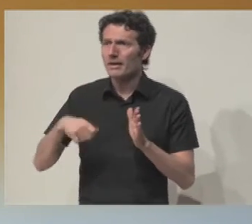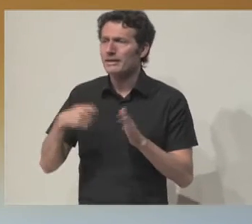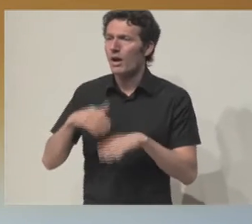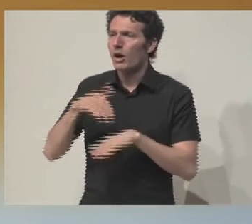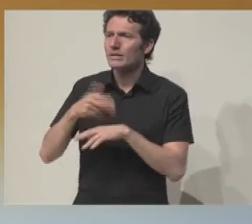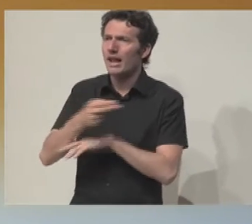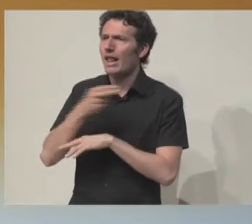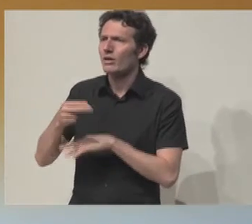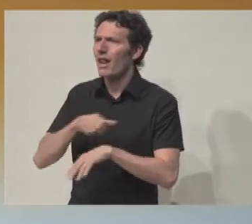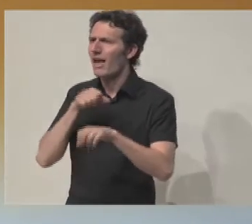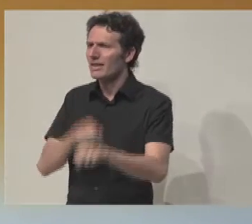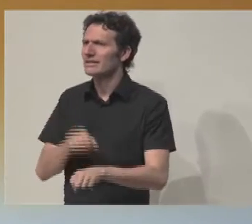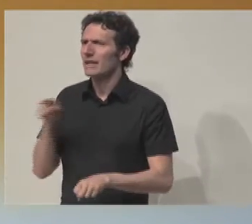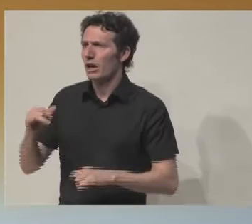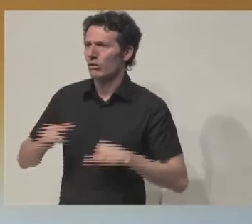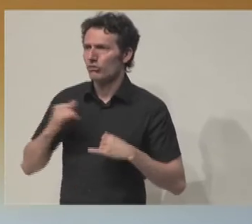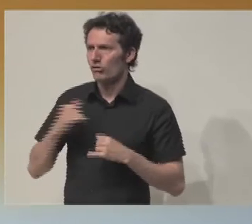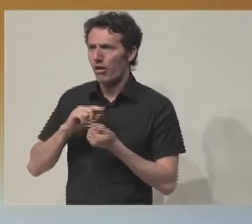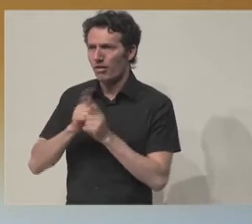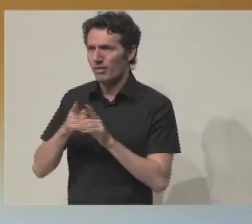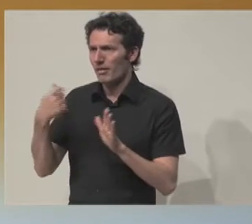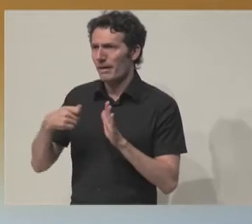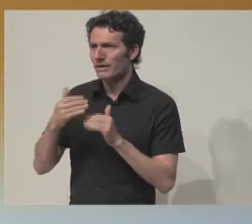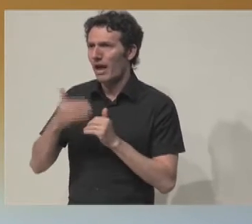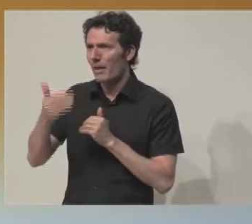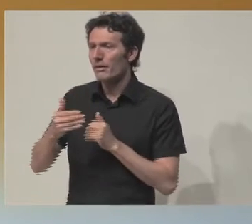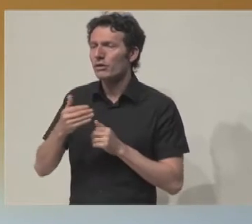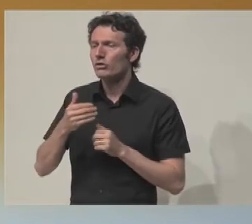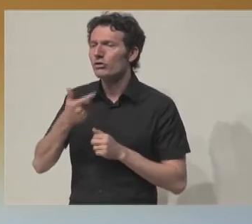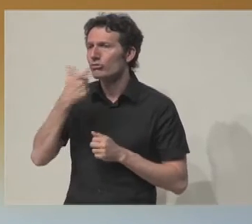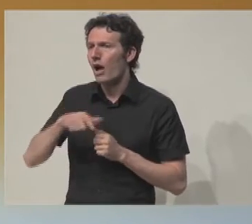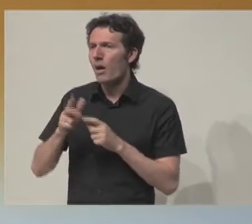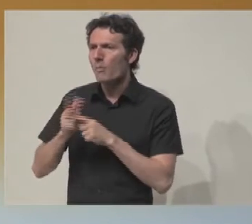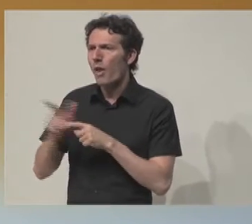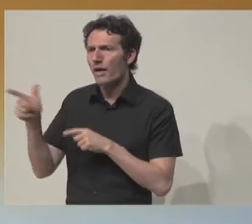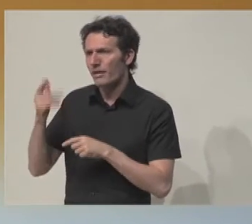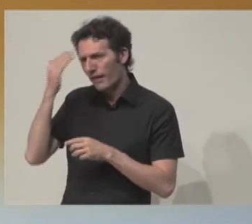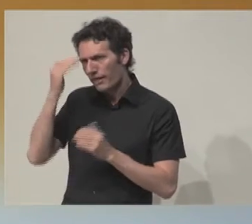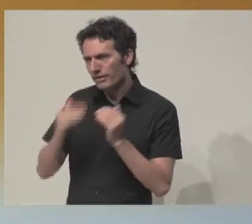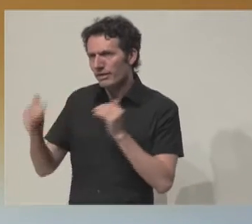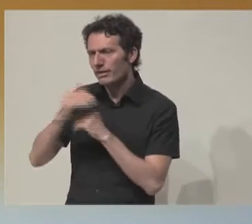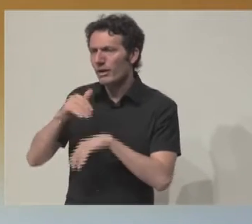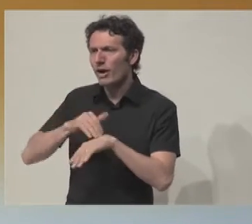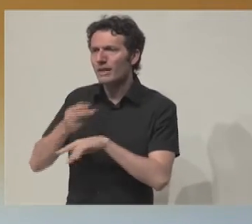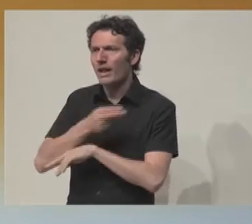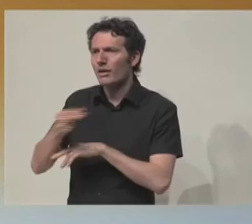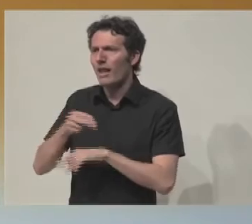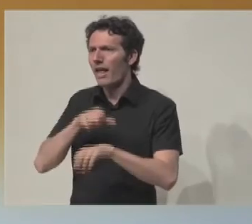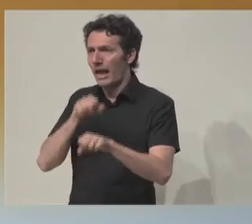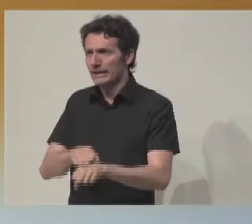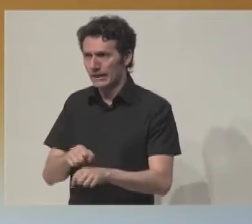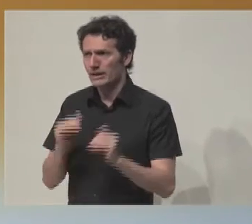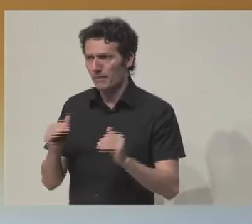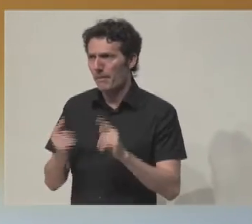de la résistance le jeune président qui a succédé à jean moulin à la tête du conseil national de la résistance et pas tout à fait rien